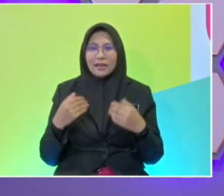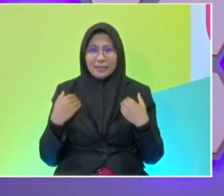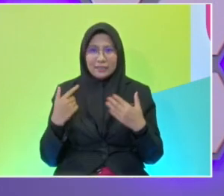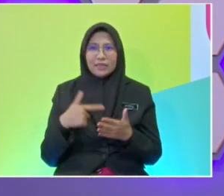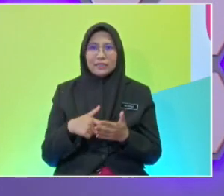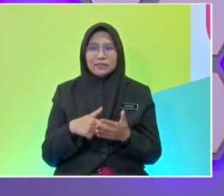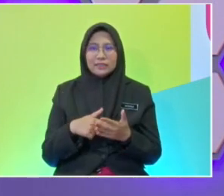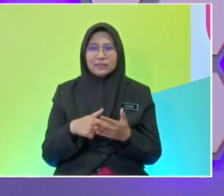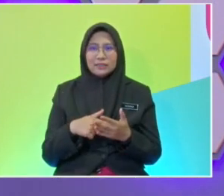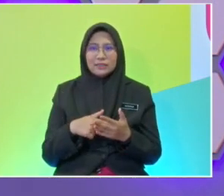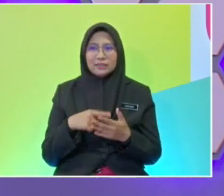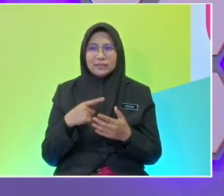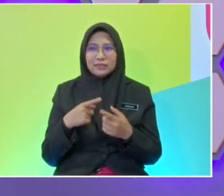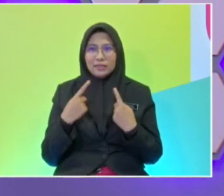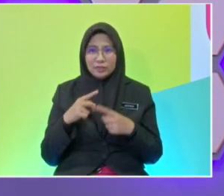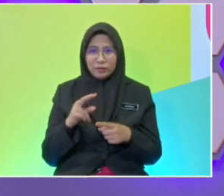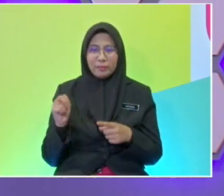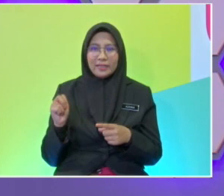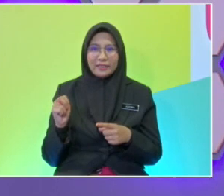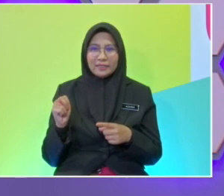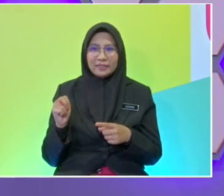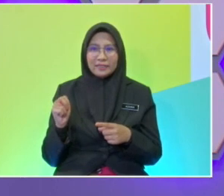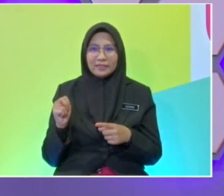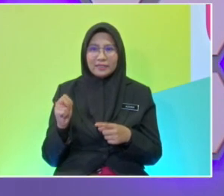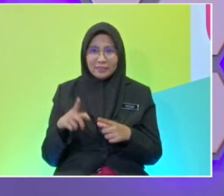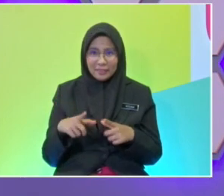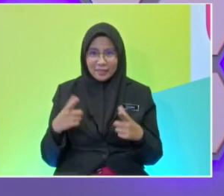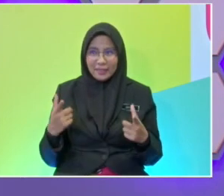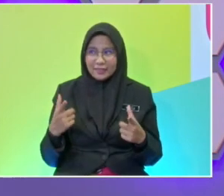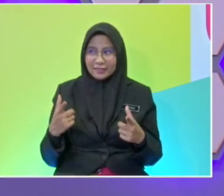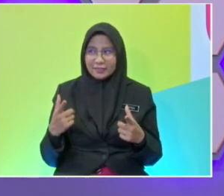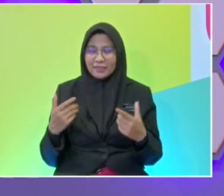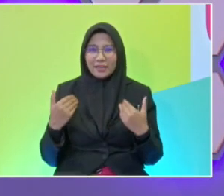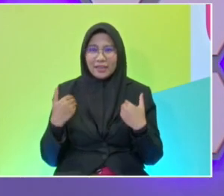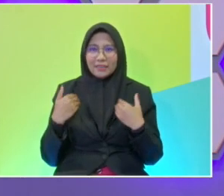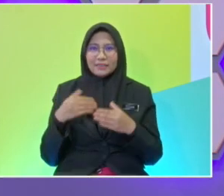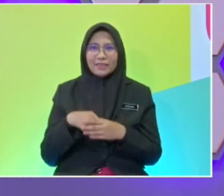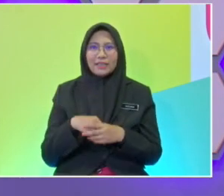pembelajaran ataupun murid pergi sekolah pulang